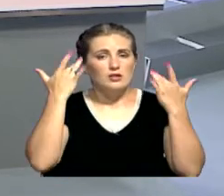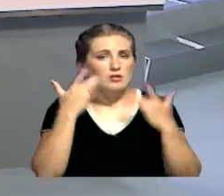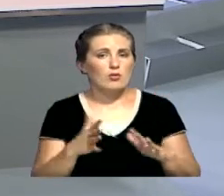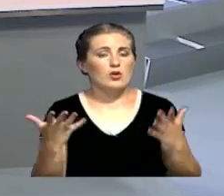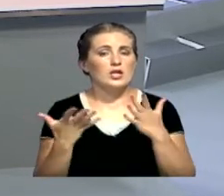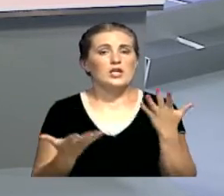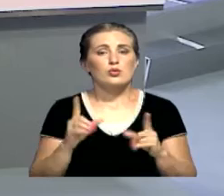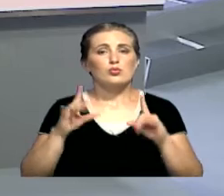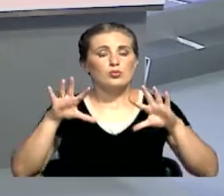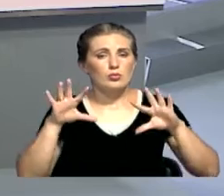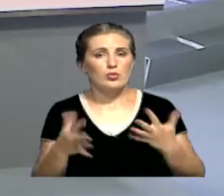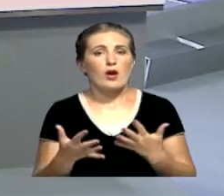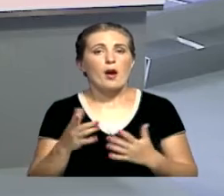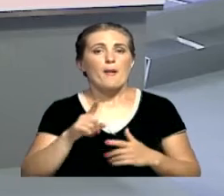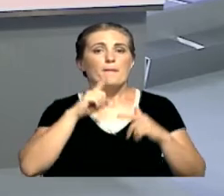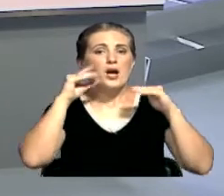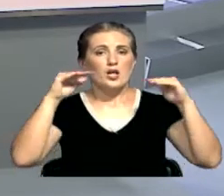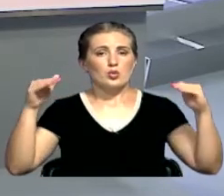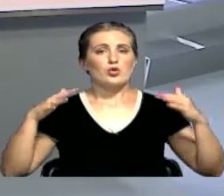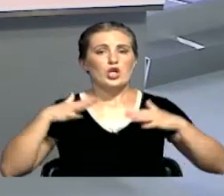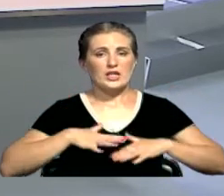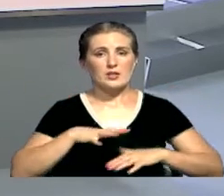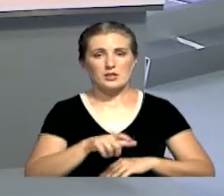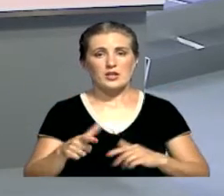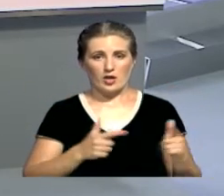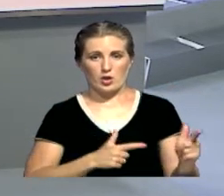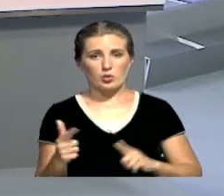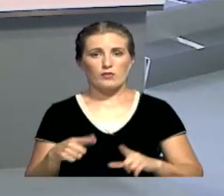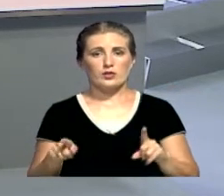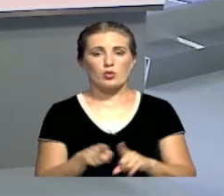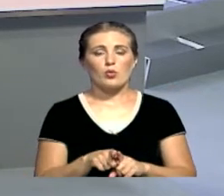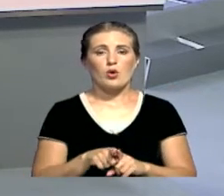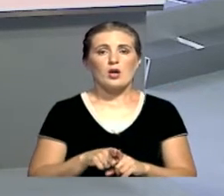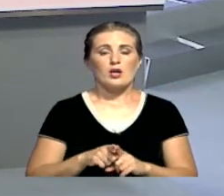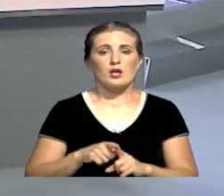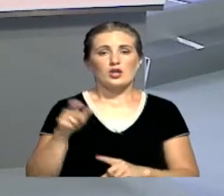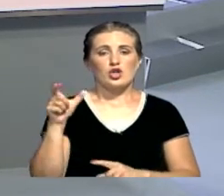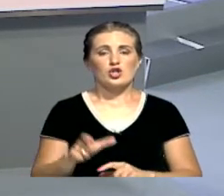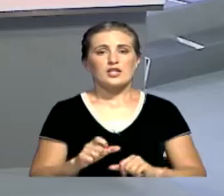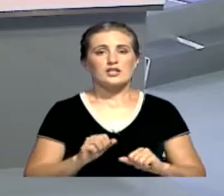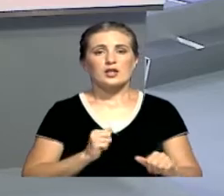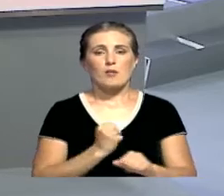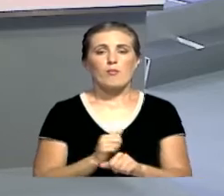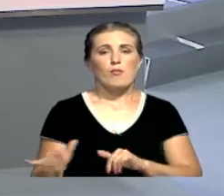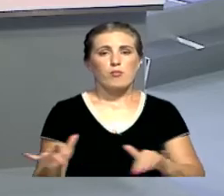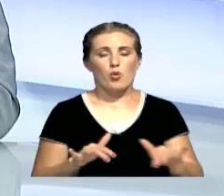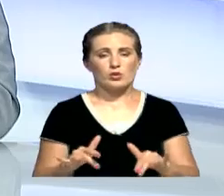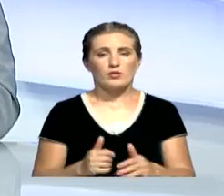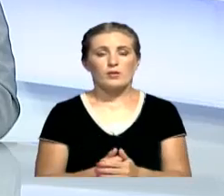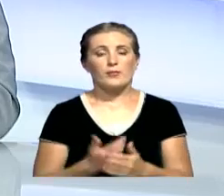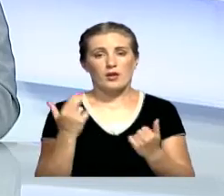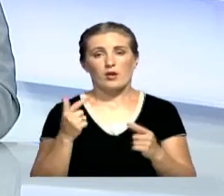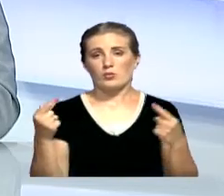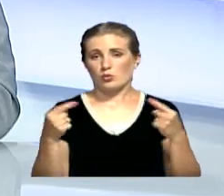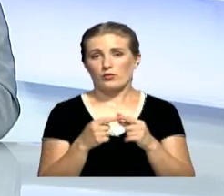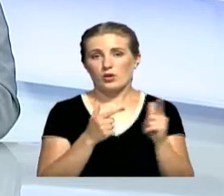молодежь в частности крымская она готова на такой гражданский подвиг безусловно готово у нас же есть очень такое